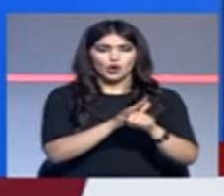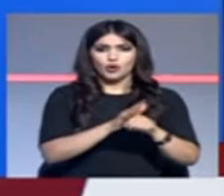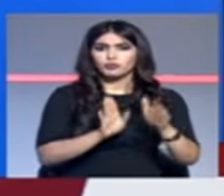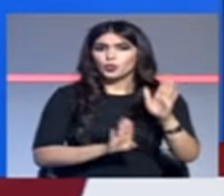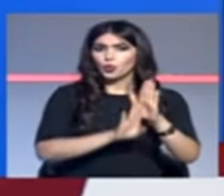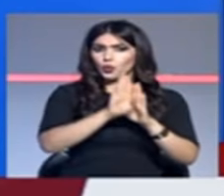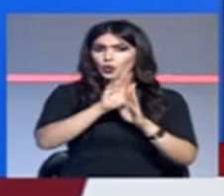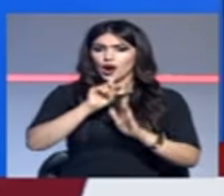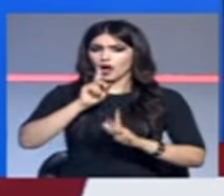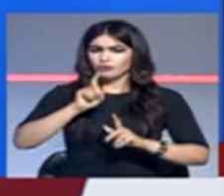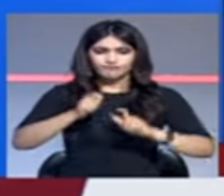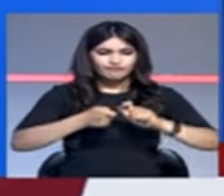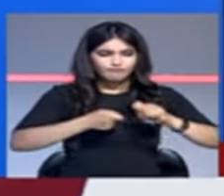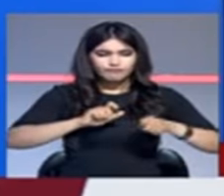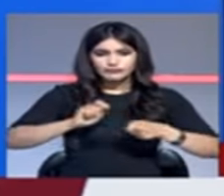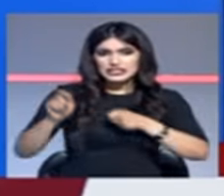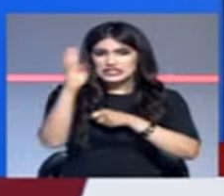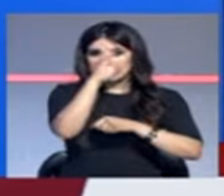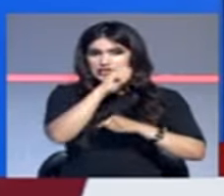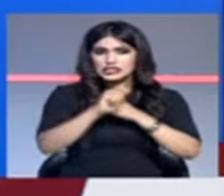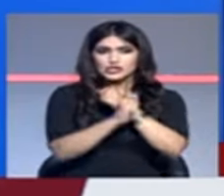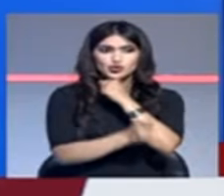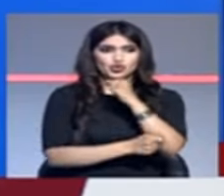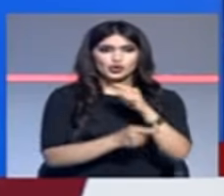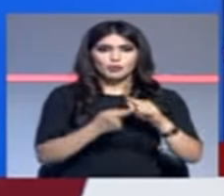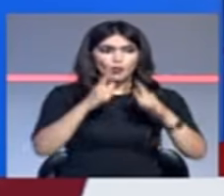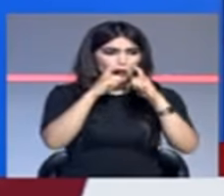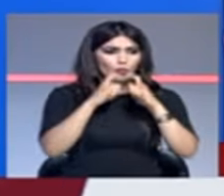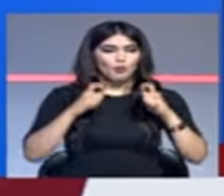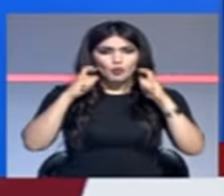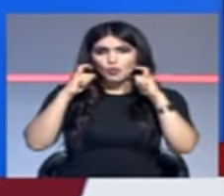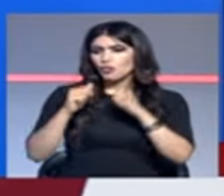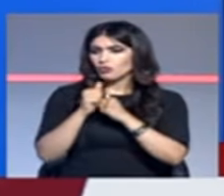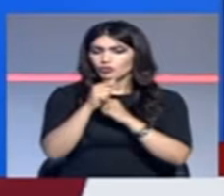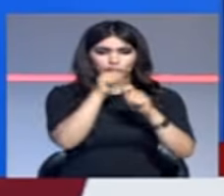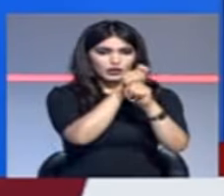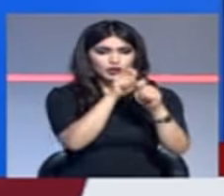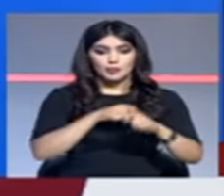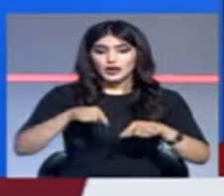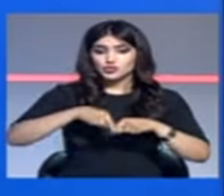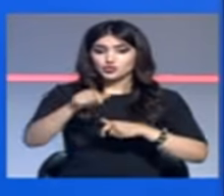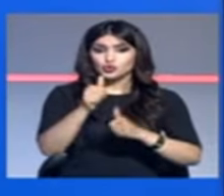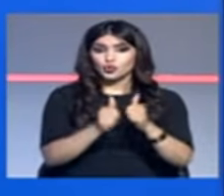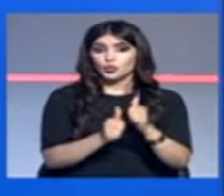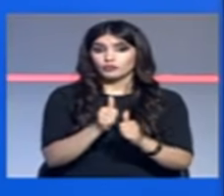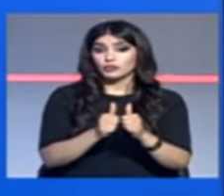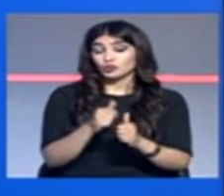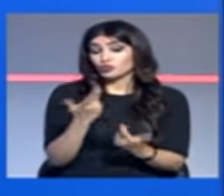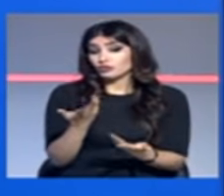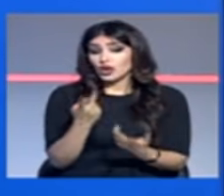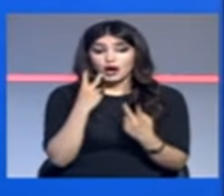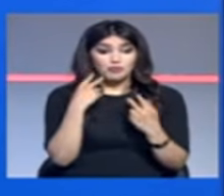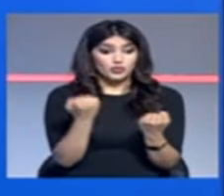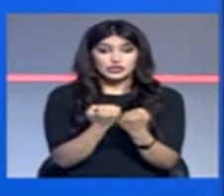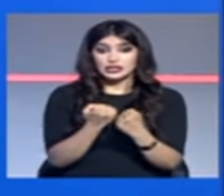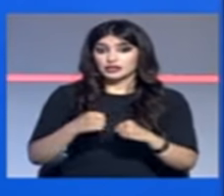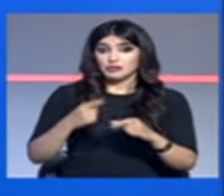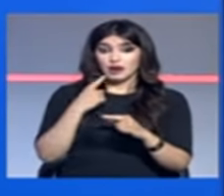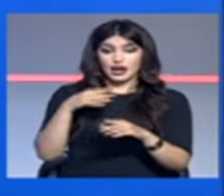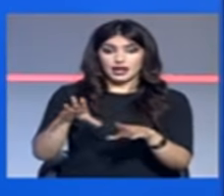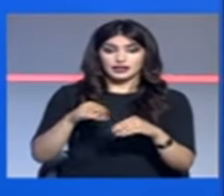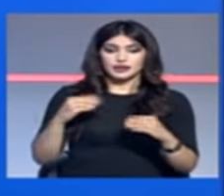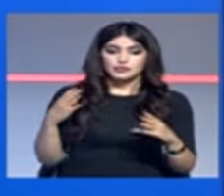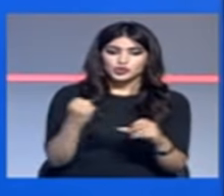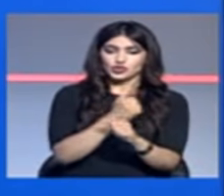والقرارات تصعب شويه، جمعه العباد تلبس كمامات، خاصه مع فتره الامتحانات دكتور. مش معقول اليوم عندنا باش